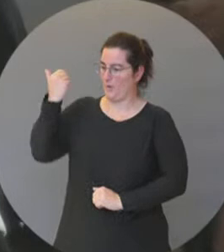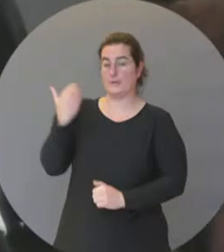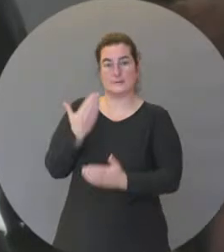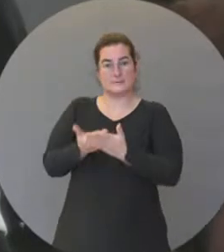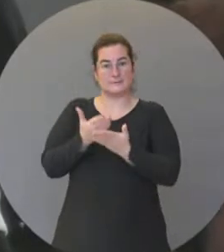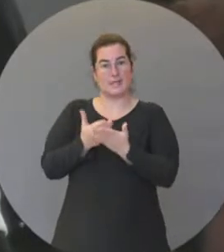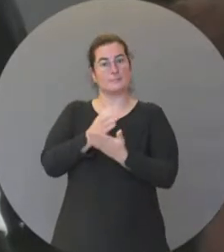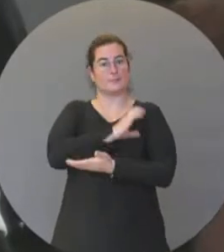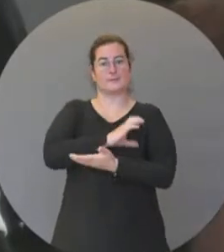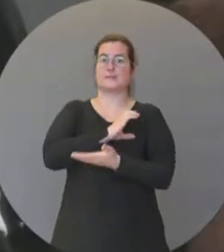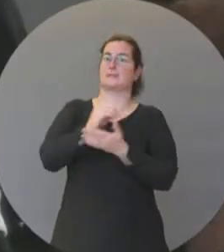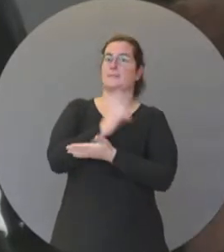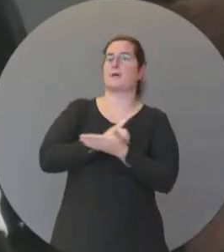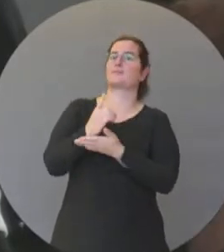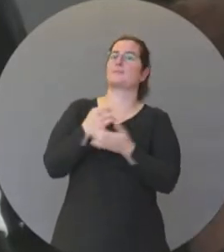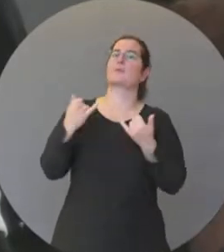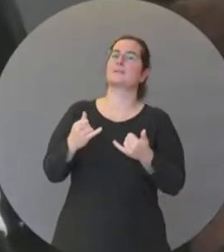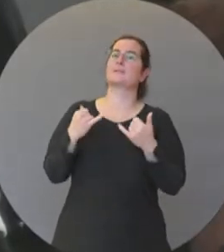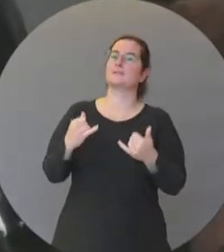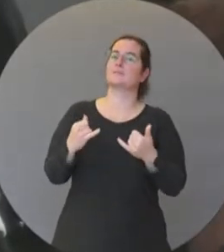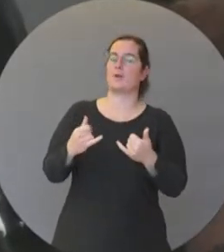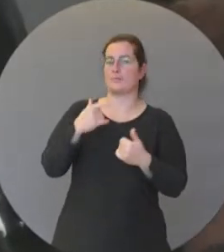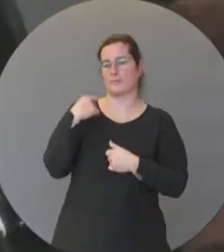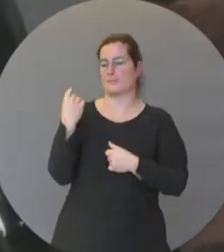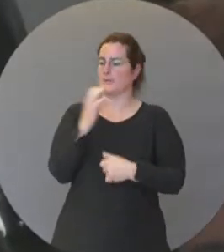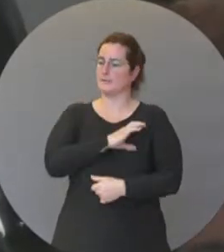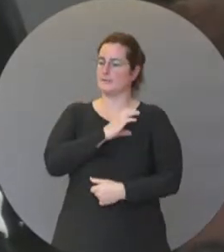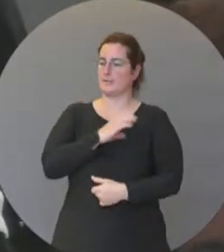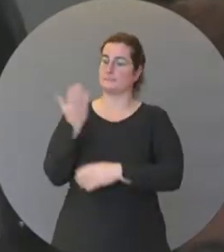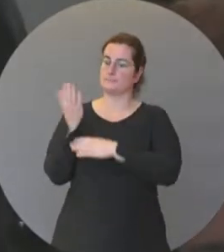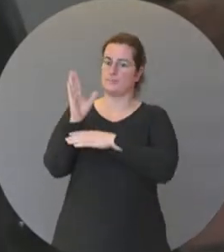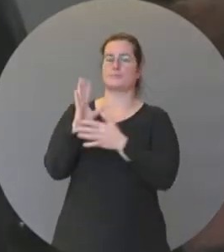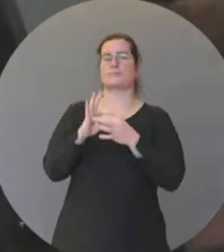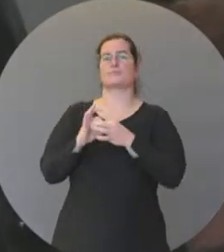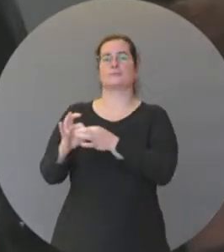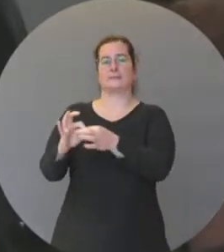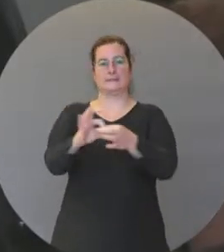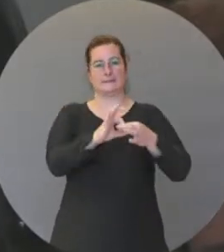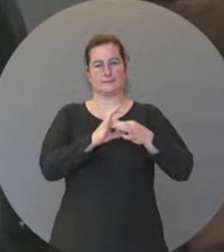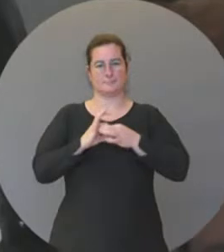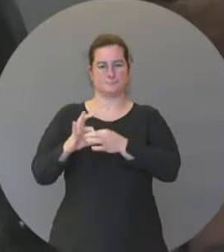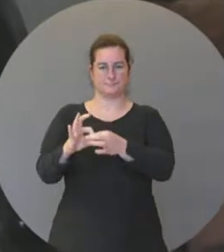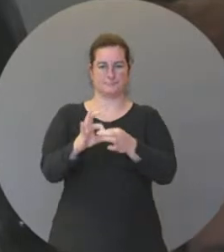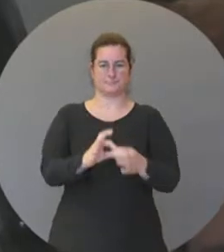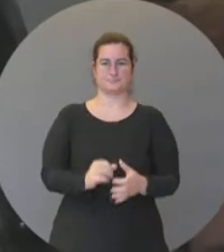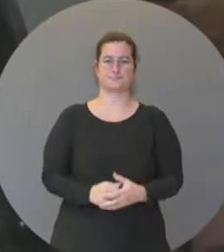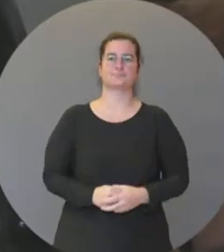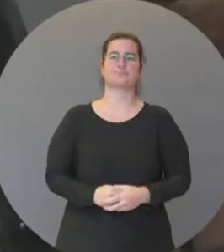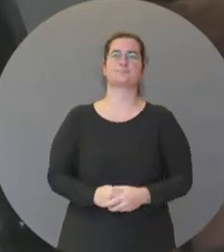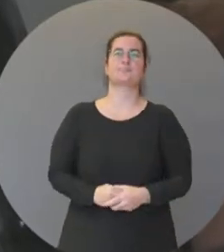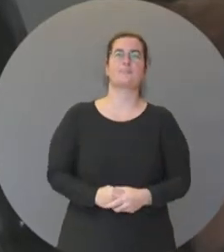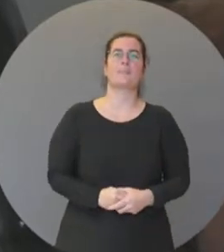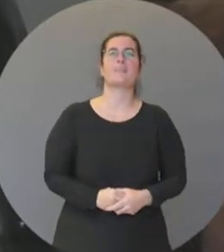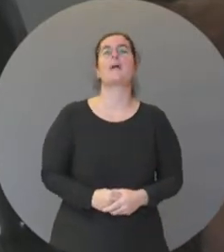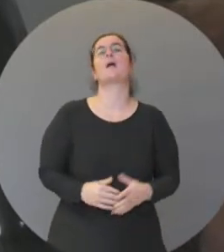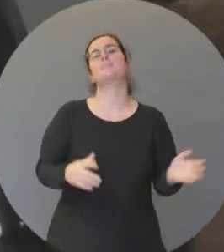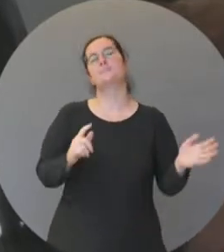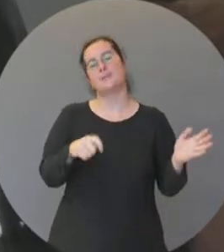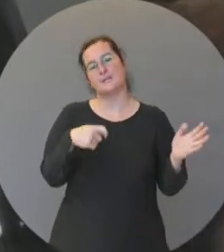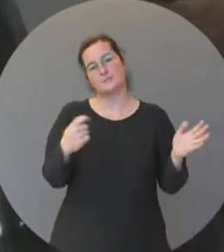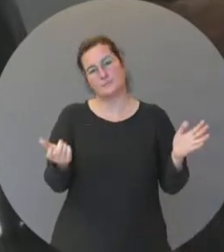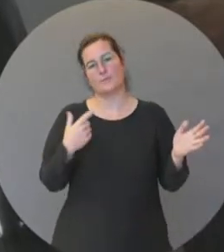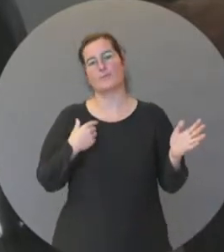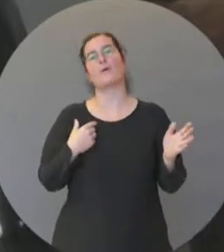faire de la Seine-Maritime un département toujours plus solide évidemment je vous dirai qu'il faut participer aux Assises Nationales du Bien